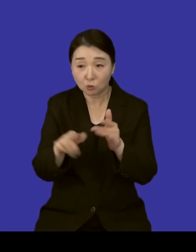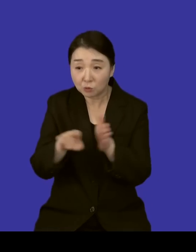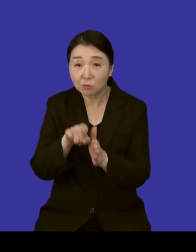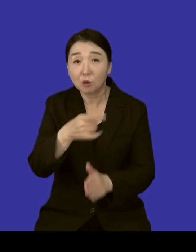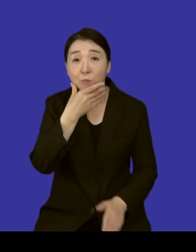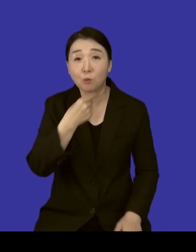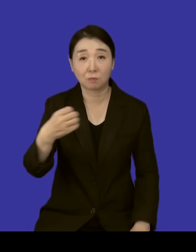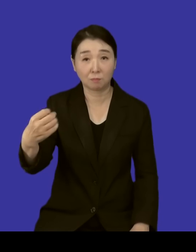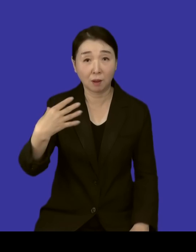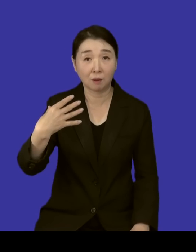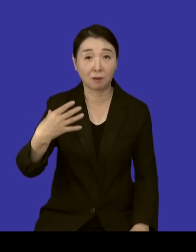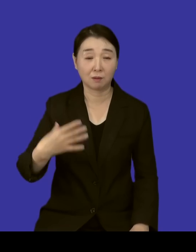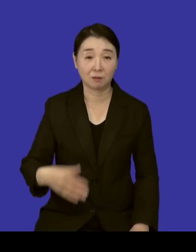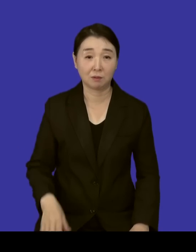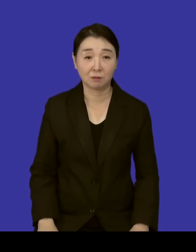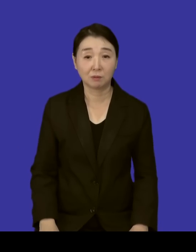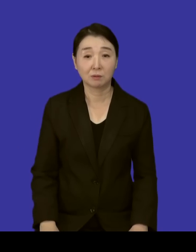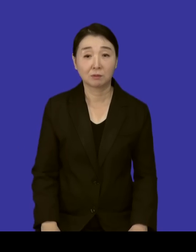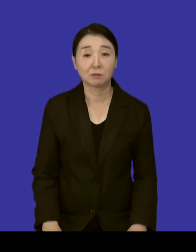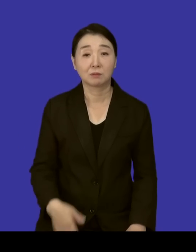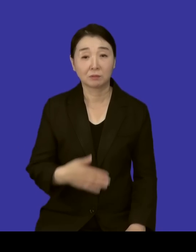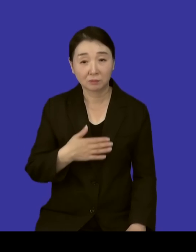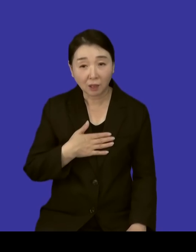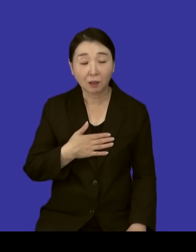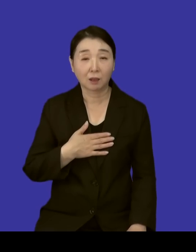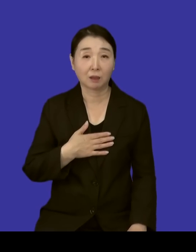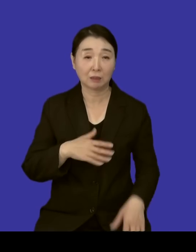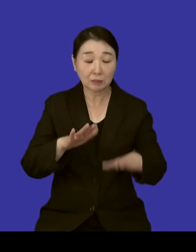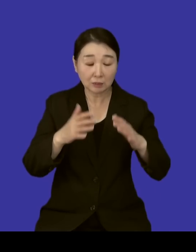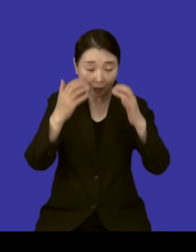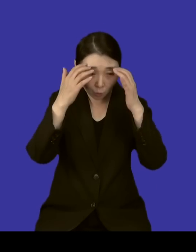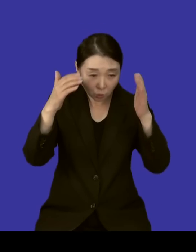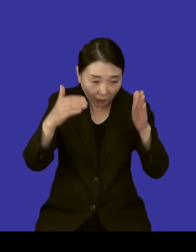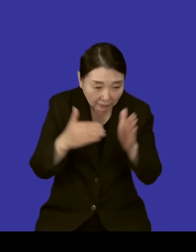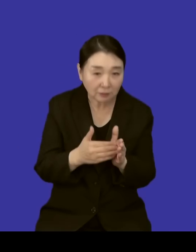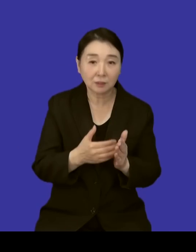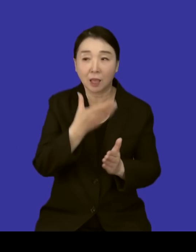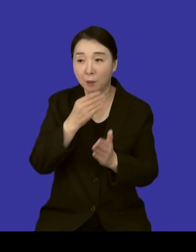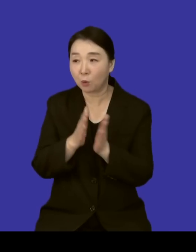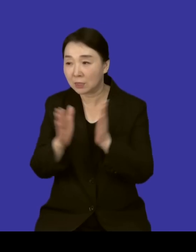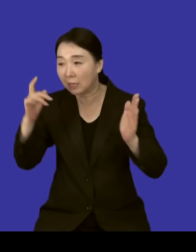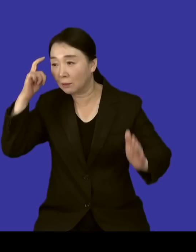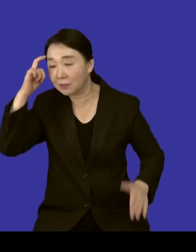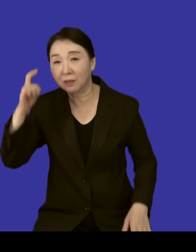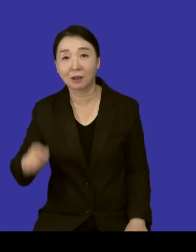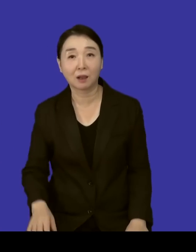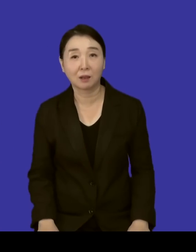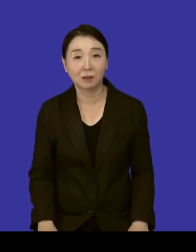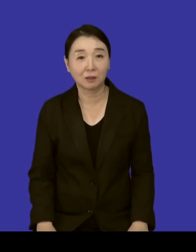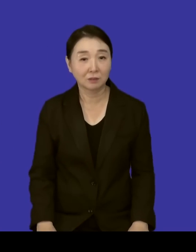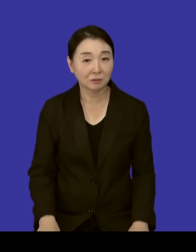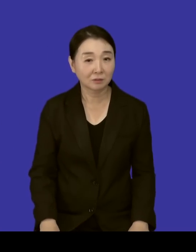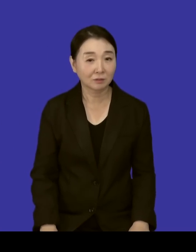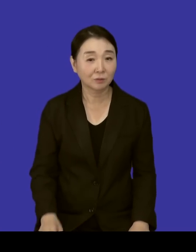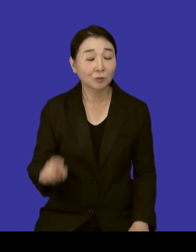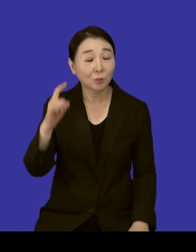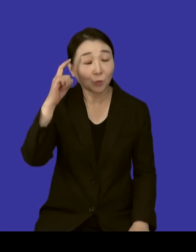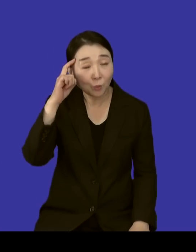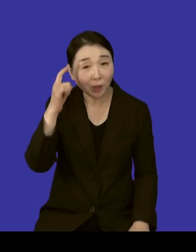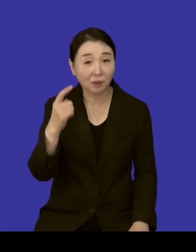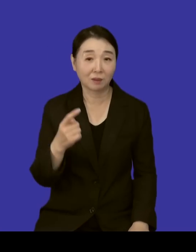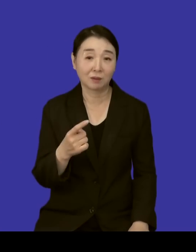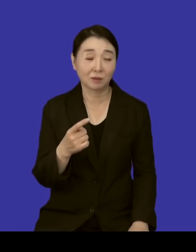그러는데 저도 그냥 이렇게 이제 고생 끝 행복 시작이구나. 네네. 예. 그래서 이제 묻지도 않고 저도